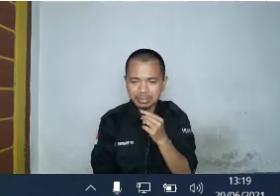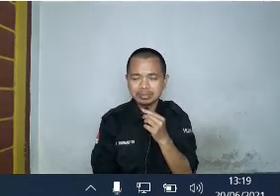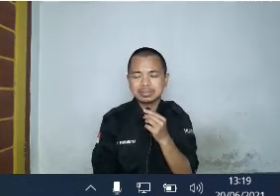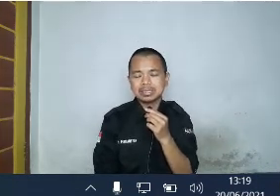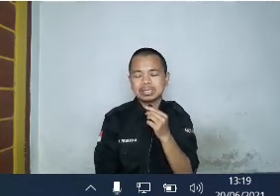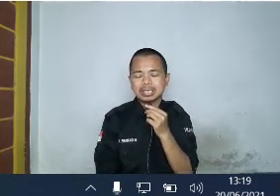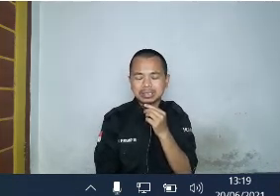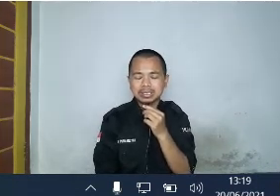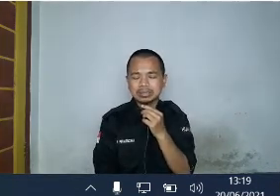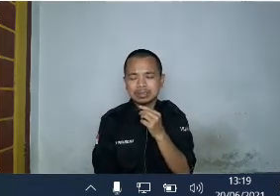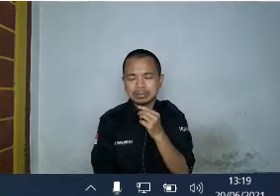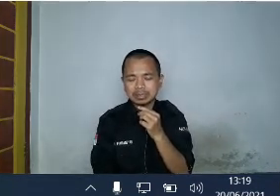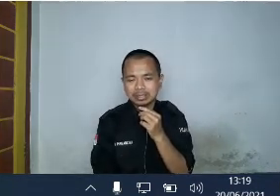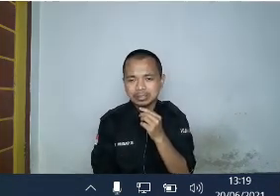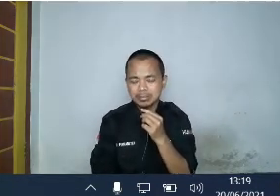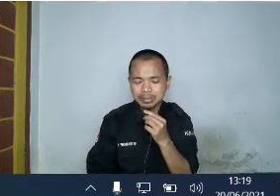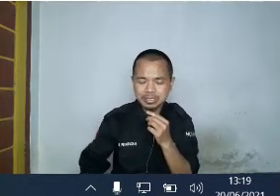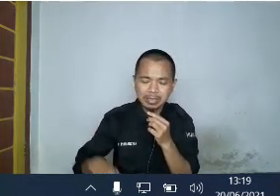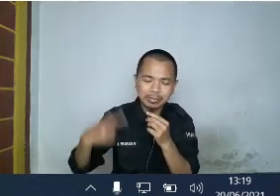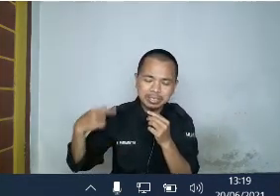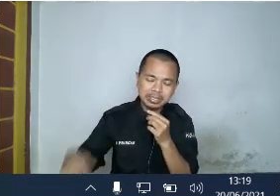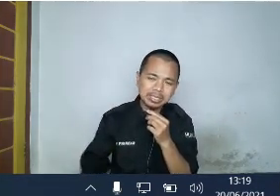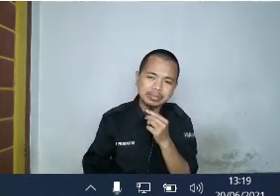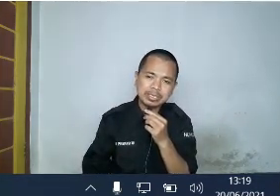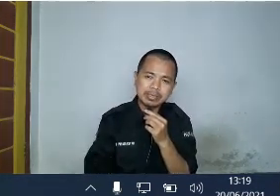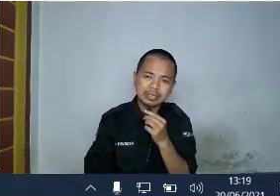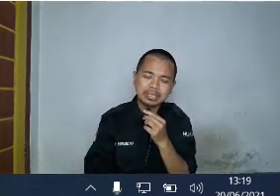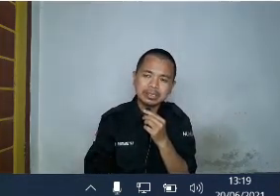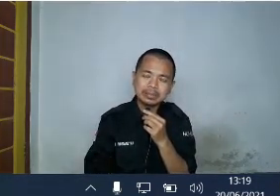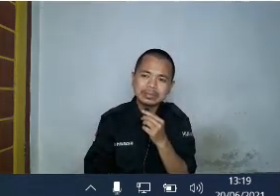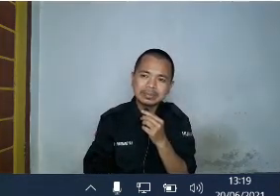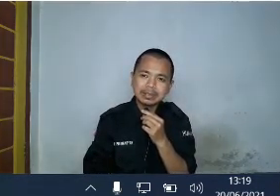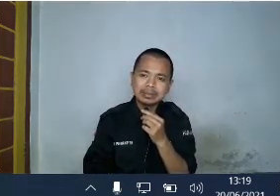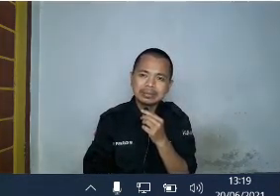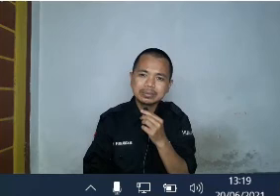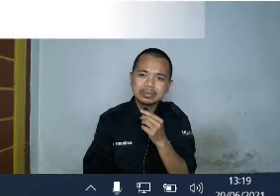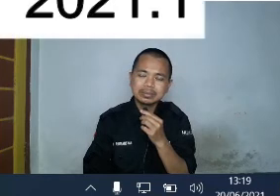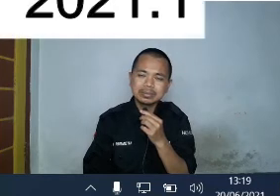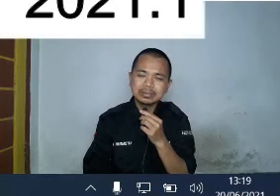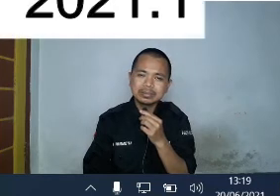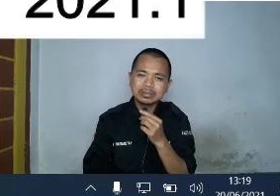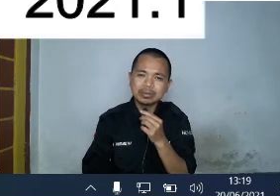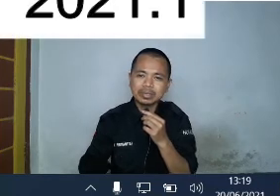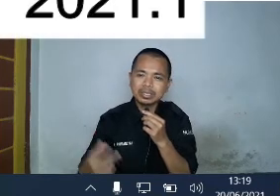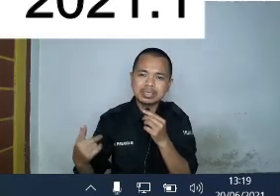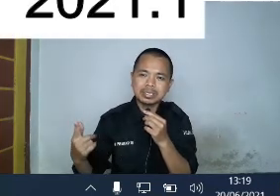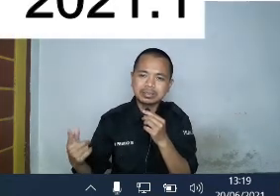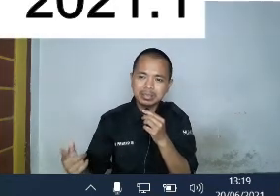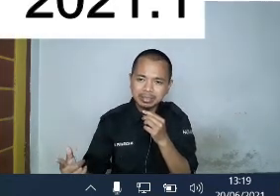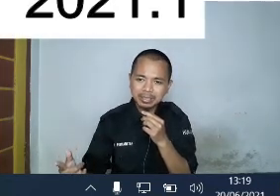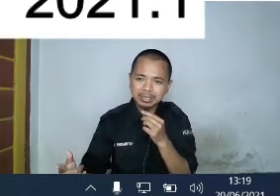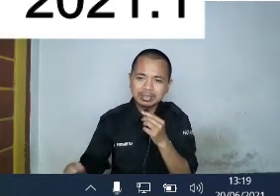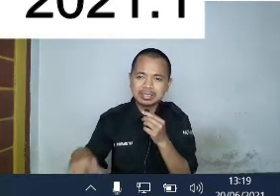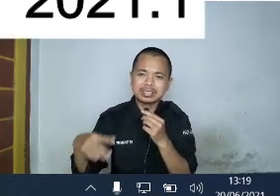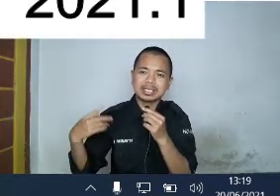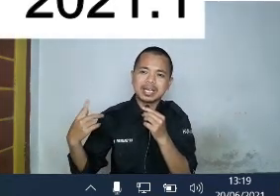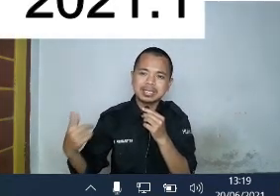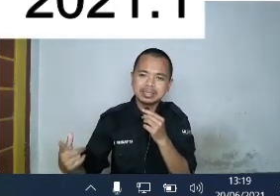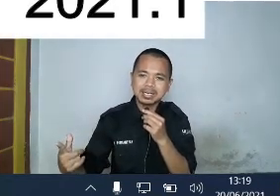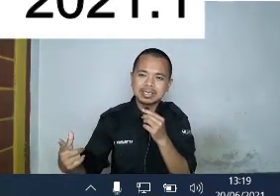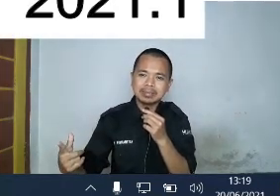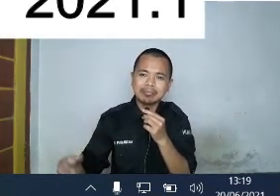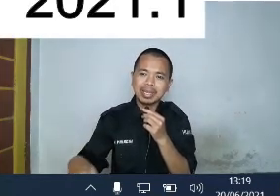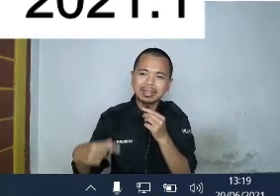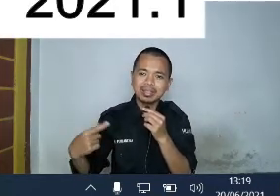SD hati-hati ya teman-teman ya persiapkan segala macamnya eh koneksi internet